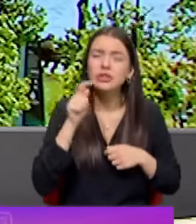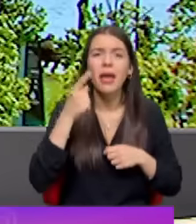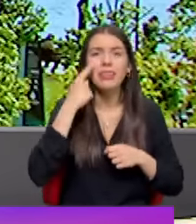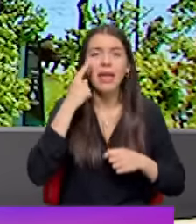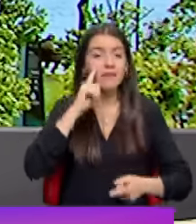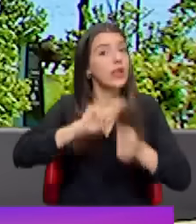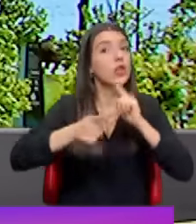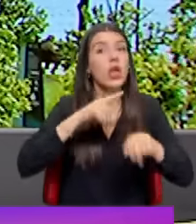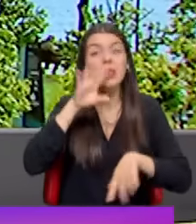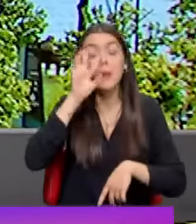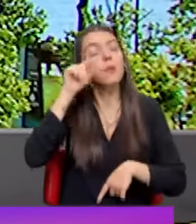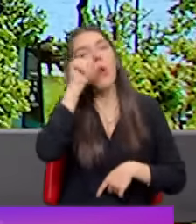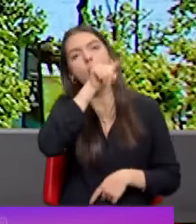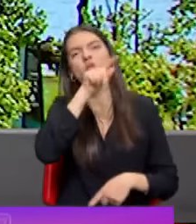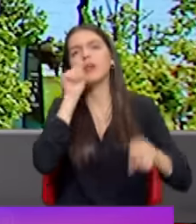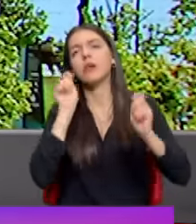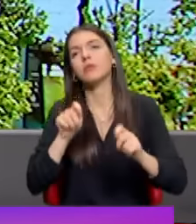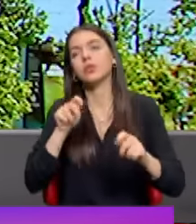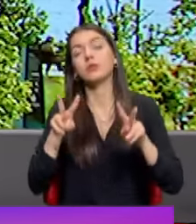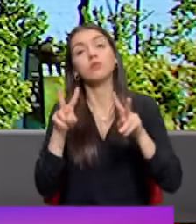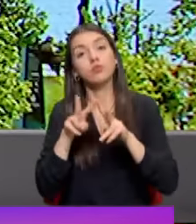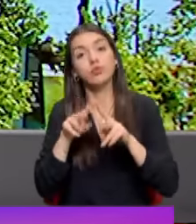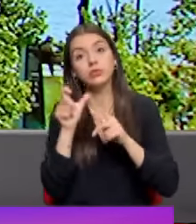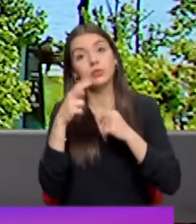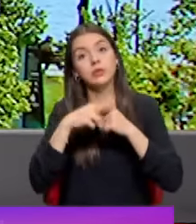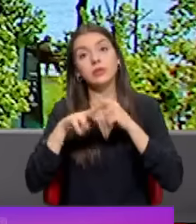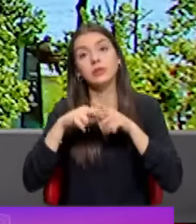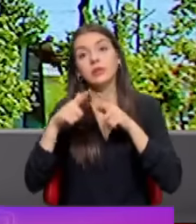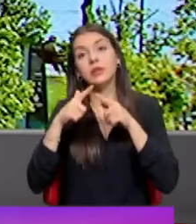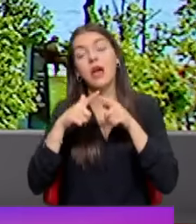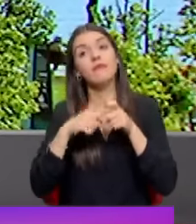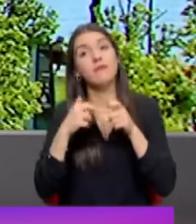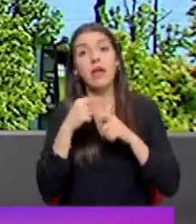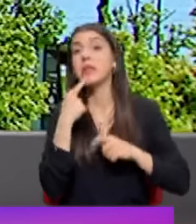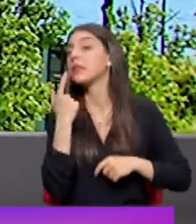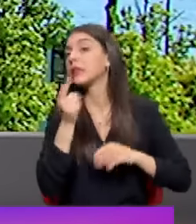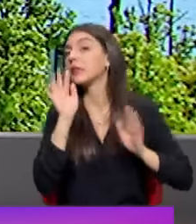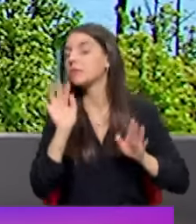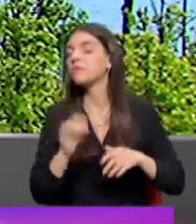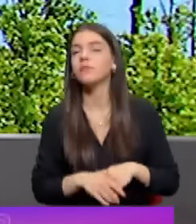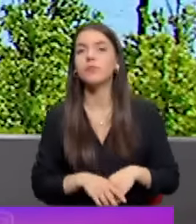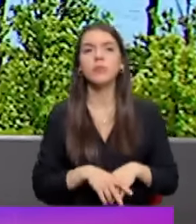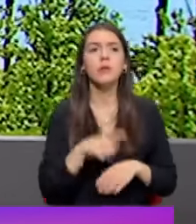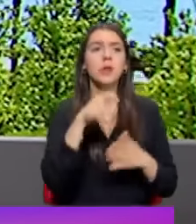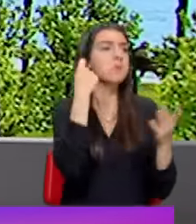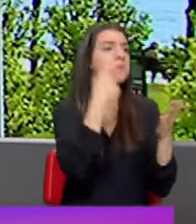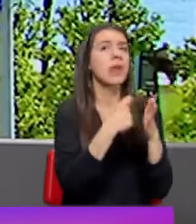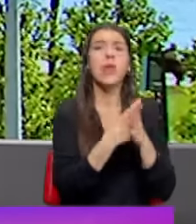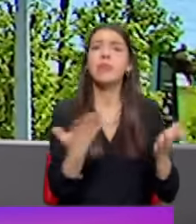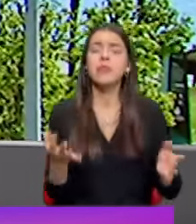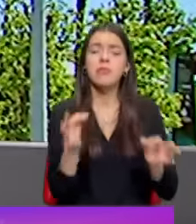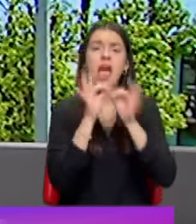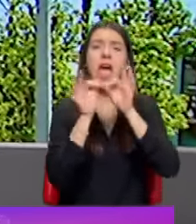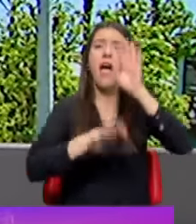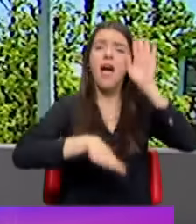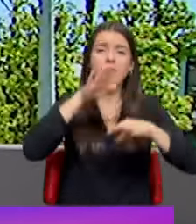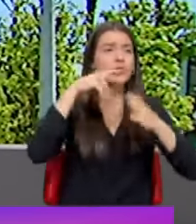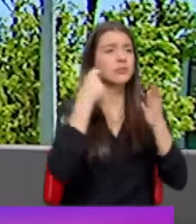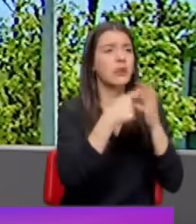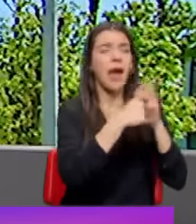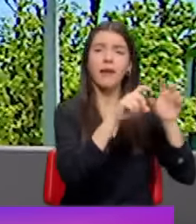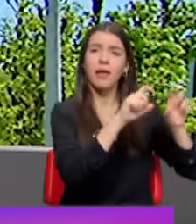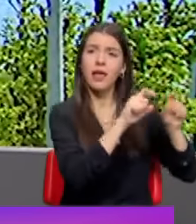yönetenleri boykot etmek lazım demiş. Muzaffer Selef gönderiyor mesajı. Marketlere neden boykot yok? Enflasyon market raflarında,